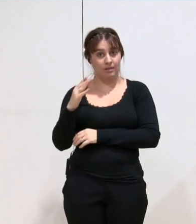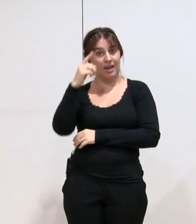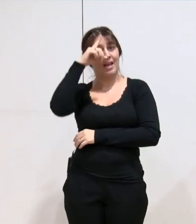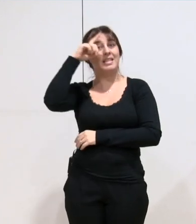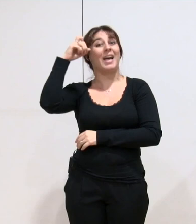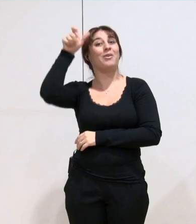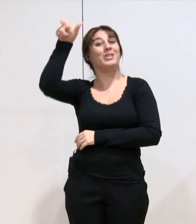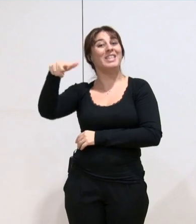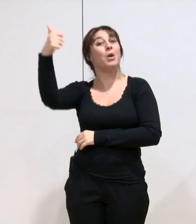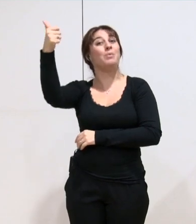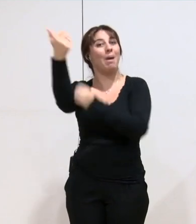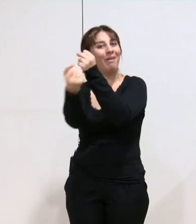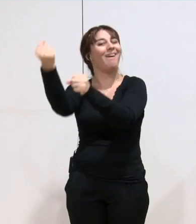Sarkozy.